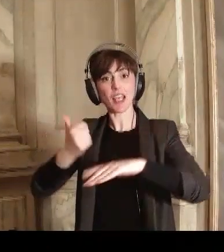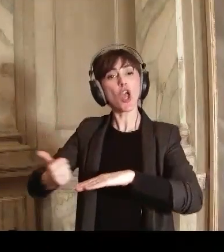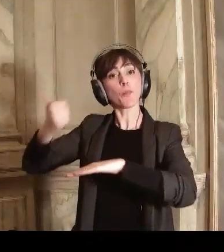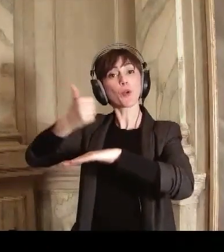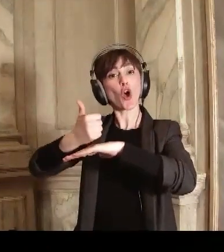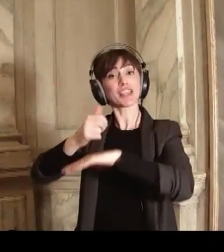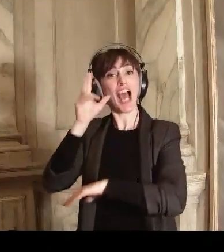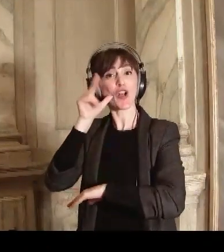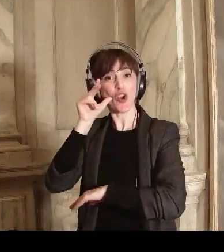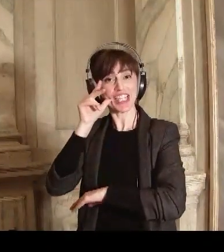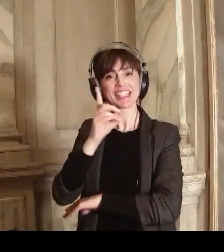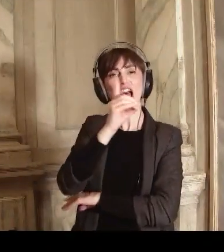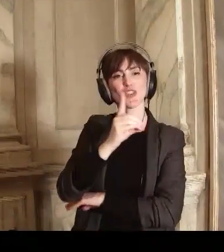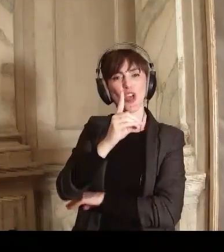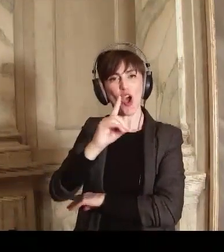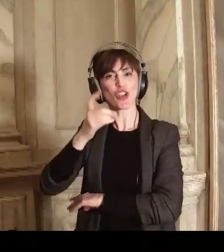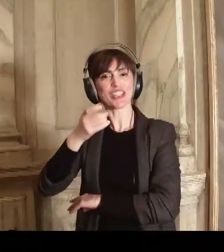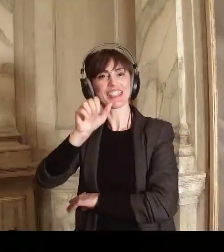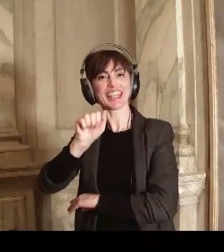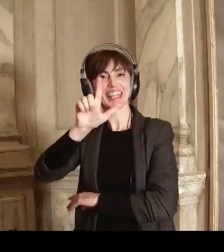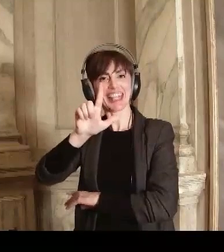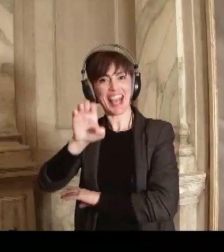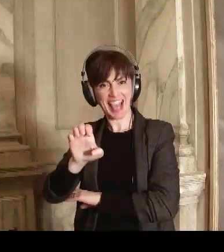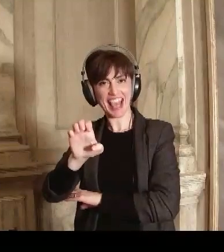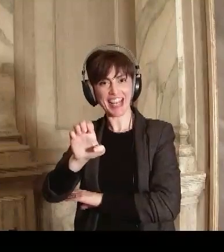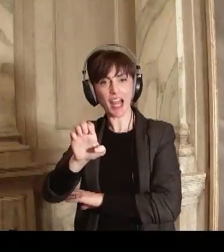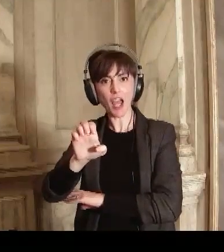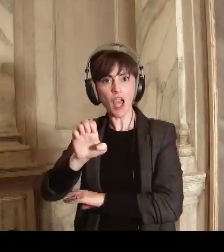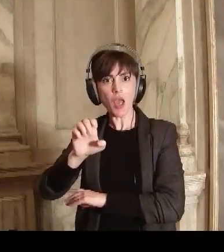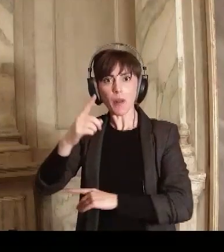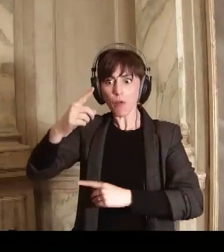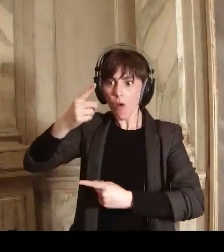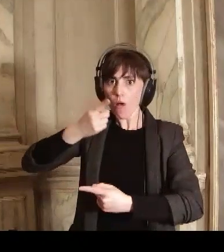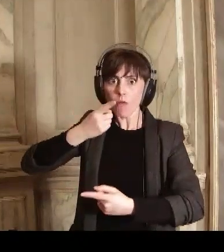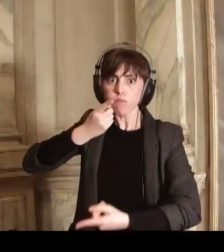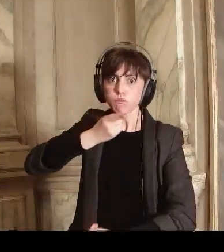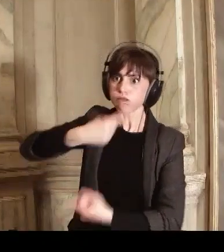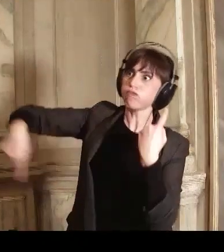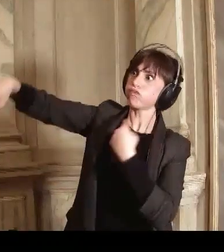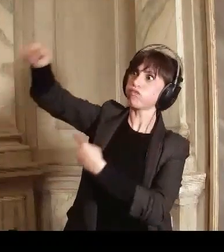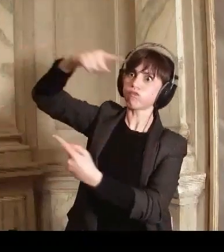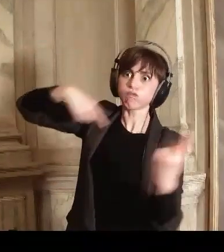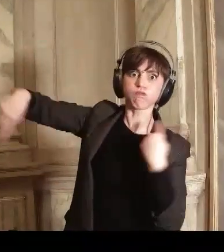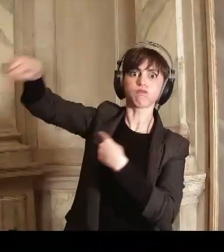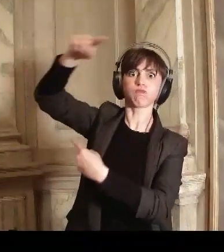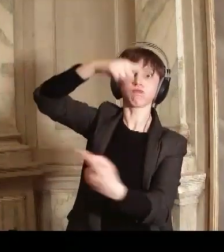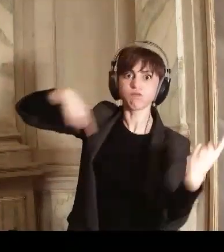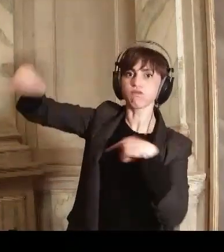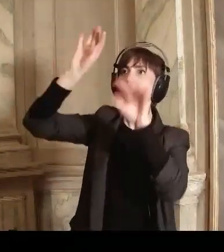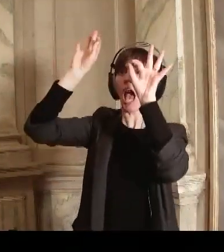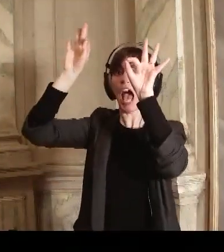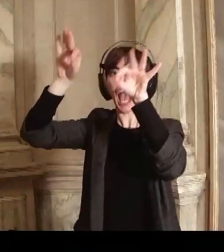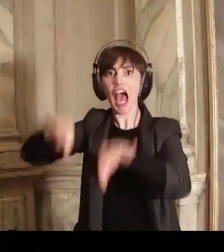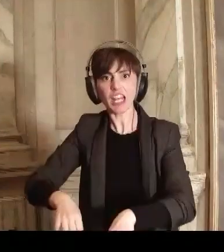Gale, viene scaraventata over the rainbow alla ricerca di qualcosa di meno materiale della sua esistenza, alla